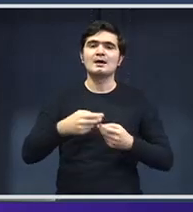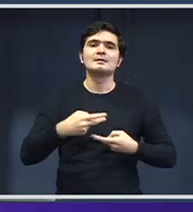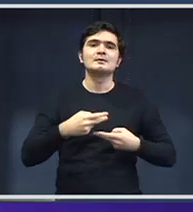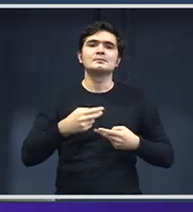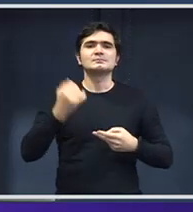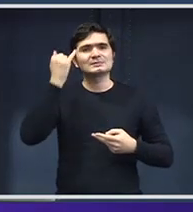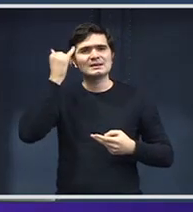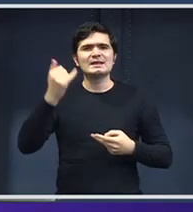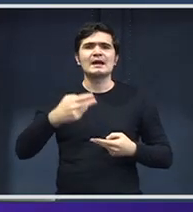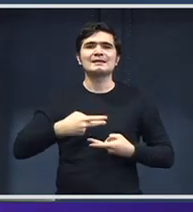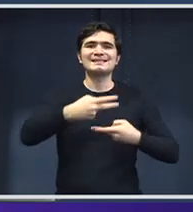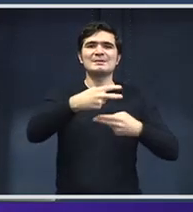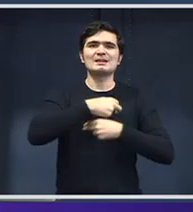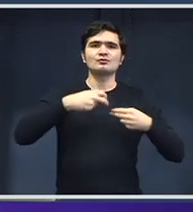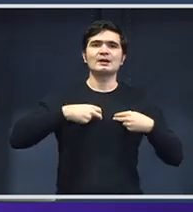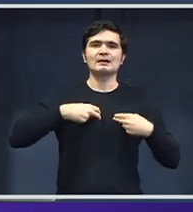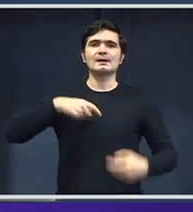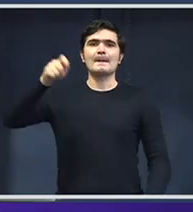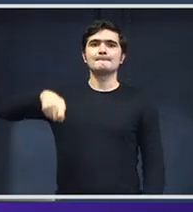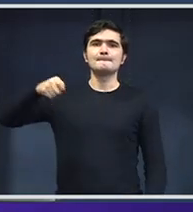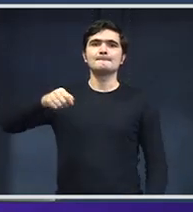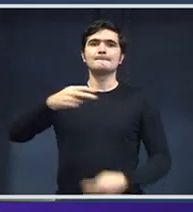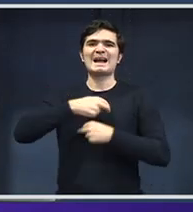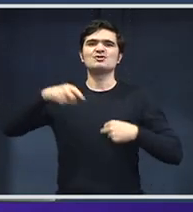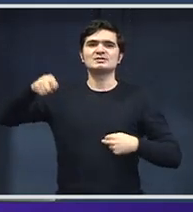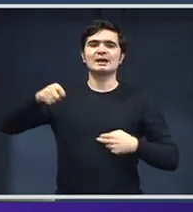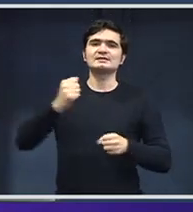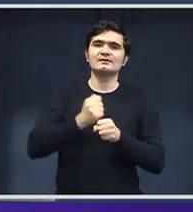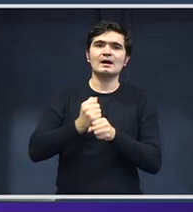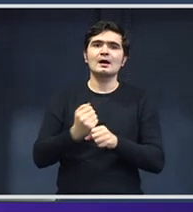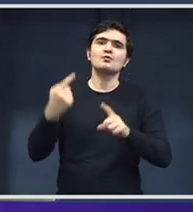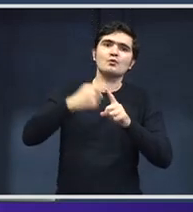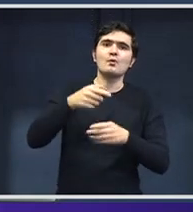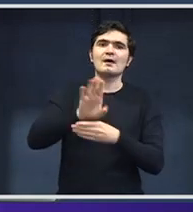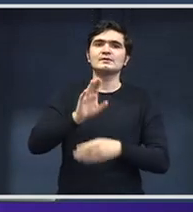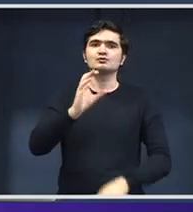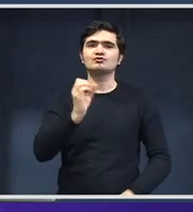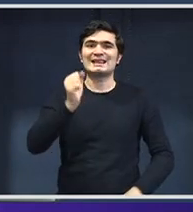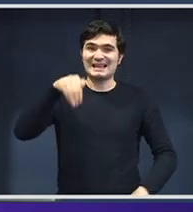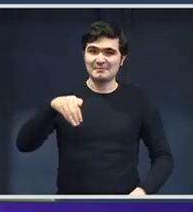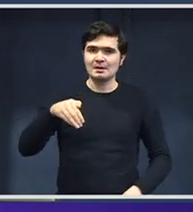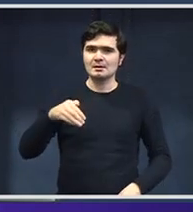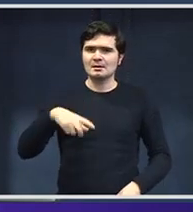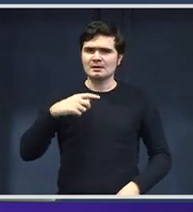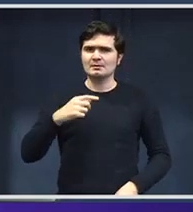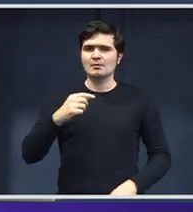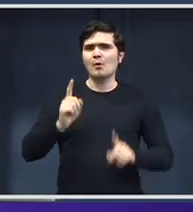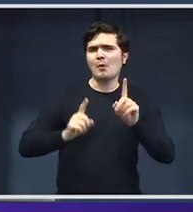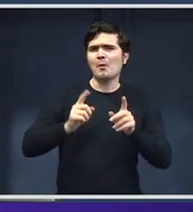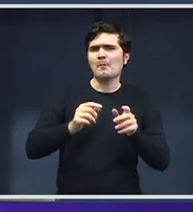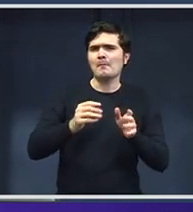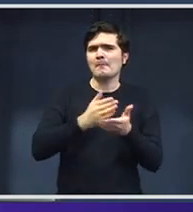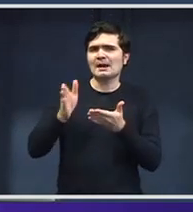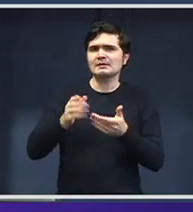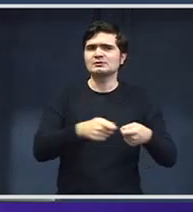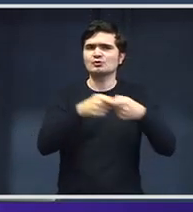judecată a magistraților să se facă cu avizul CSM. Este văzută această înțelegere drept de o parte dintre societatea civilă,